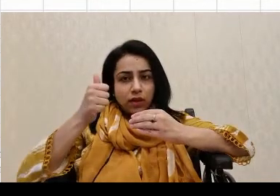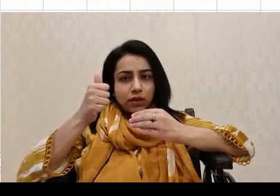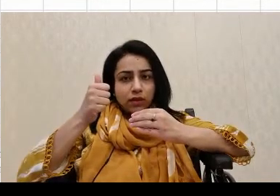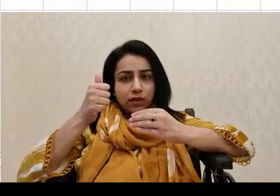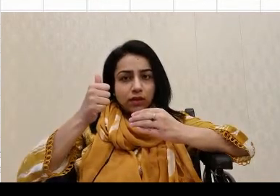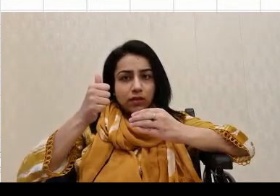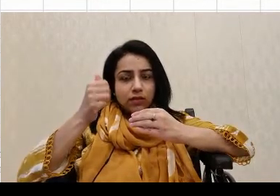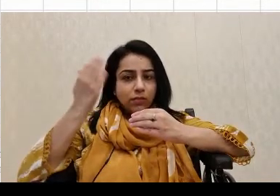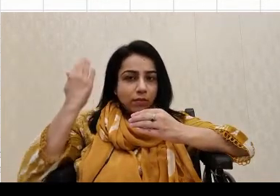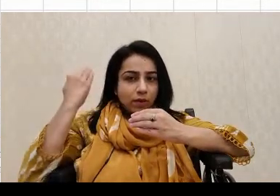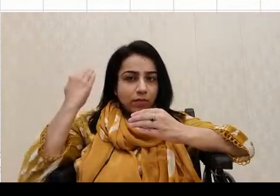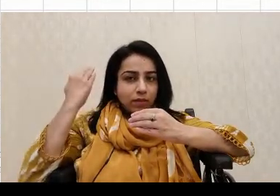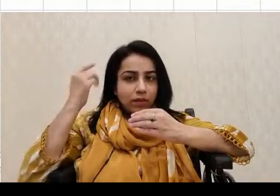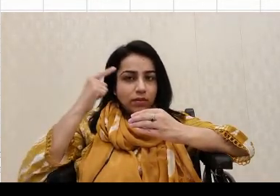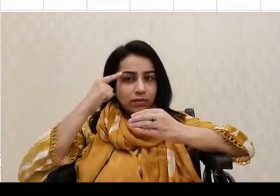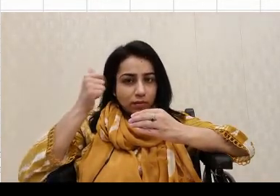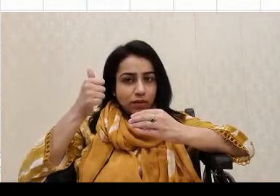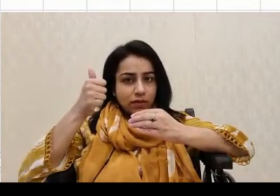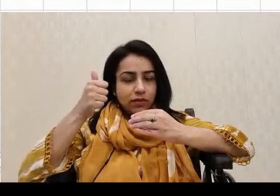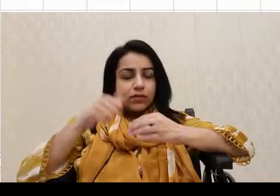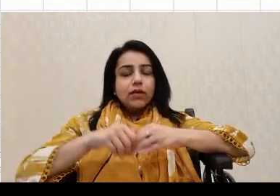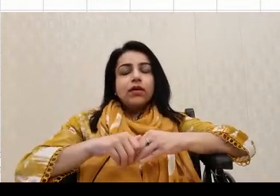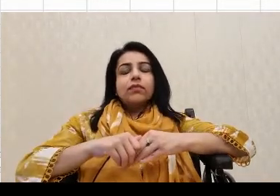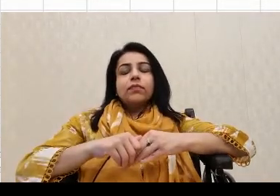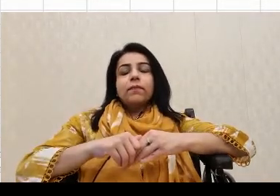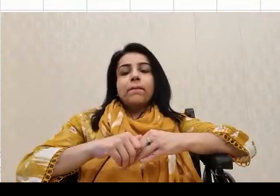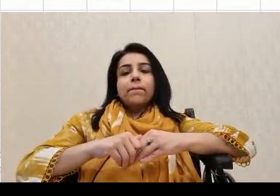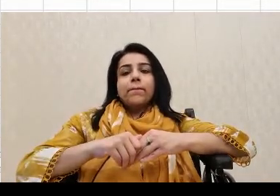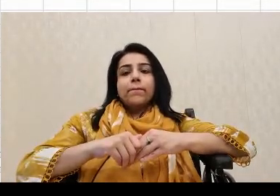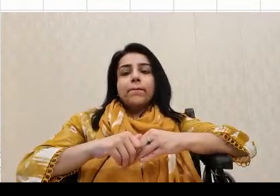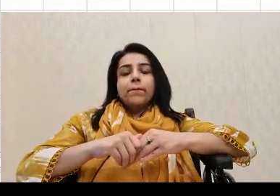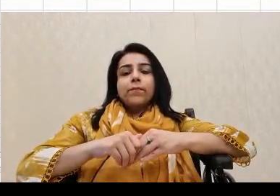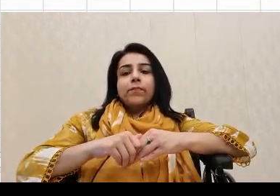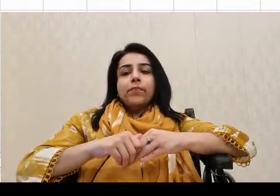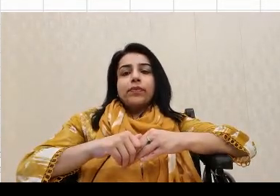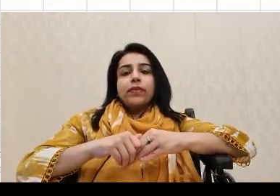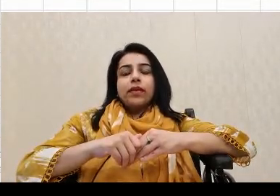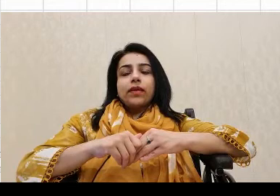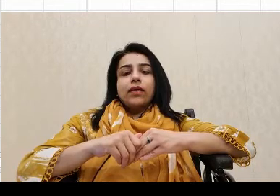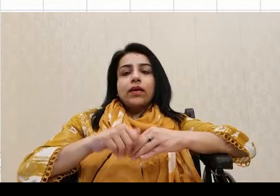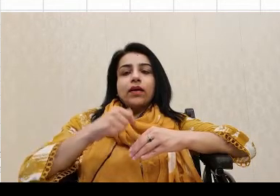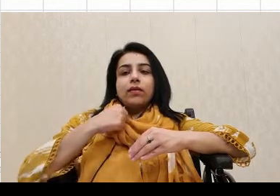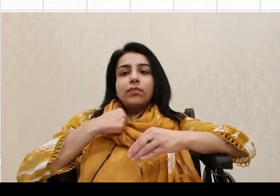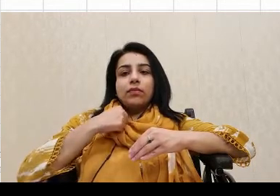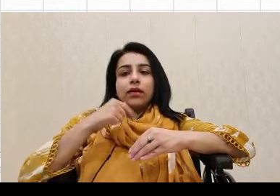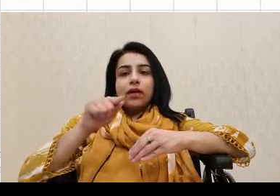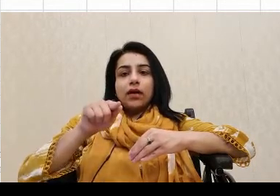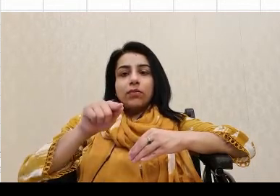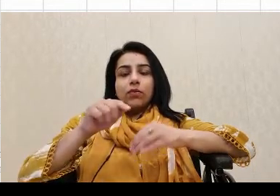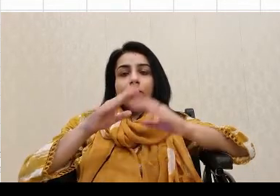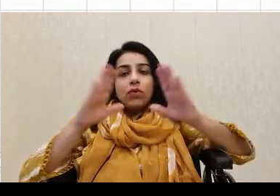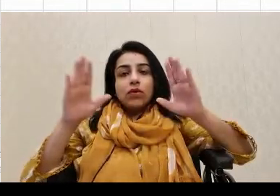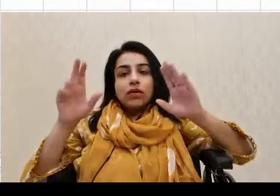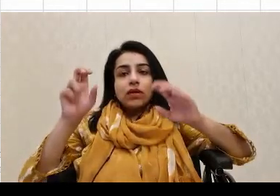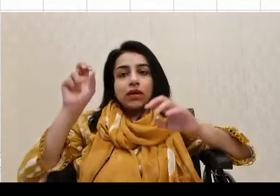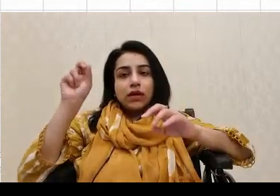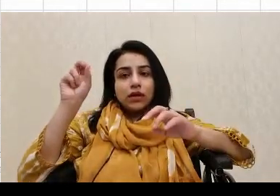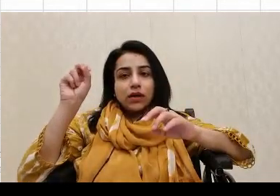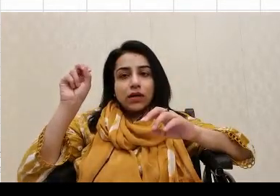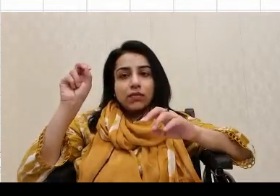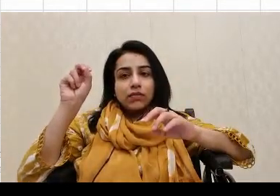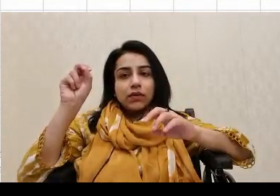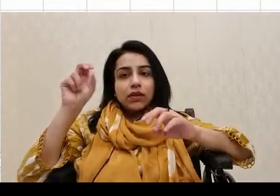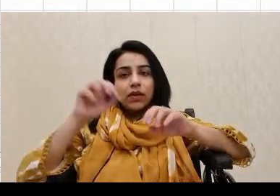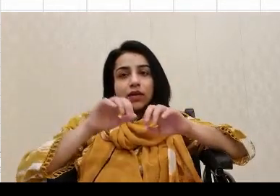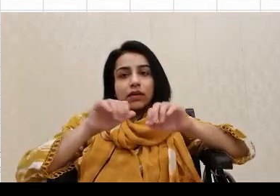जो है वो एमएस वर्ड जो है, माइक्रोसॉफ्ट वर्ड जो है, उसके बारे में हमने बात की और आपको